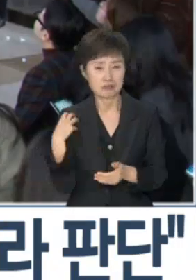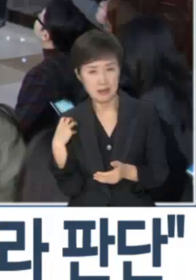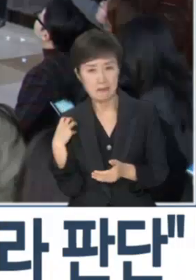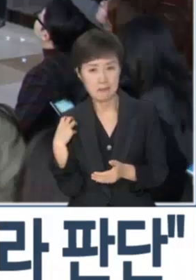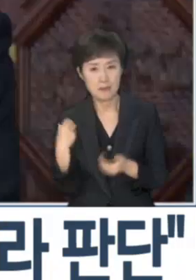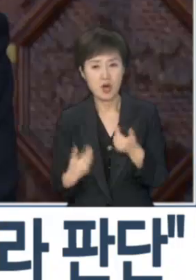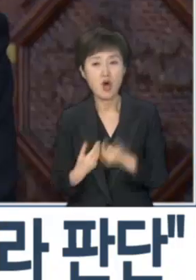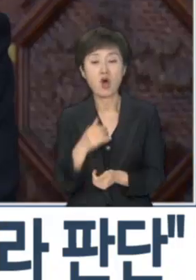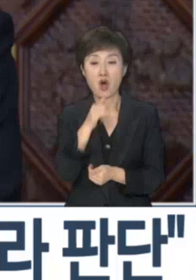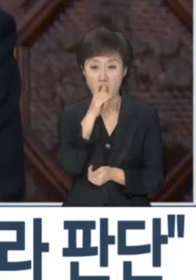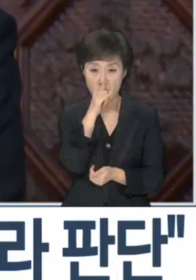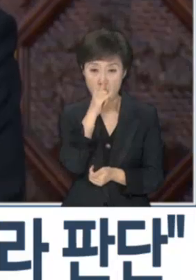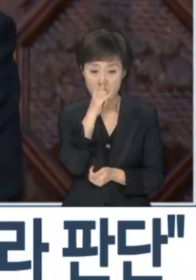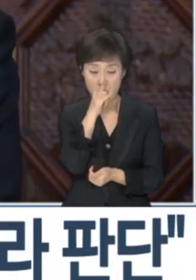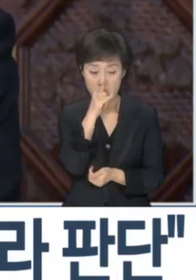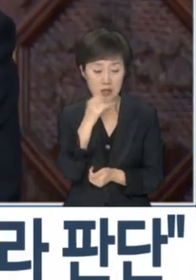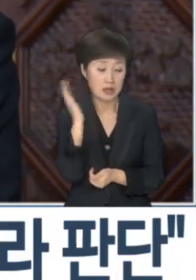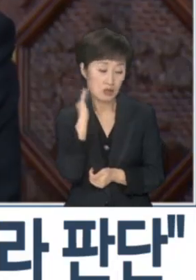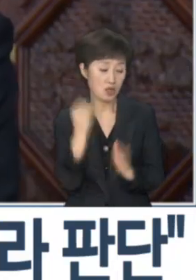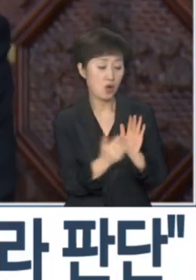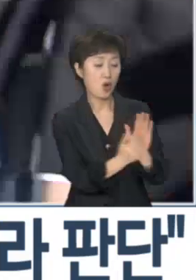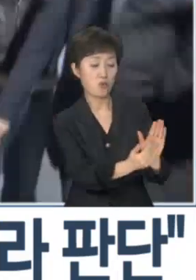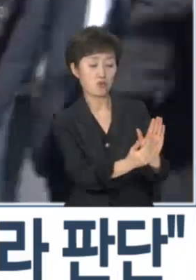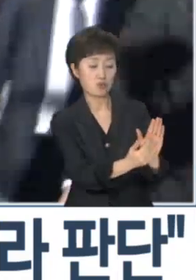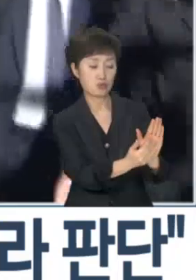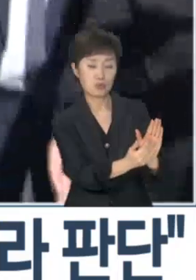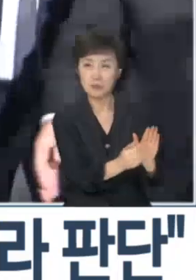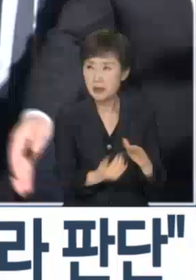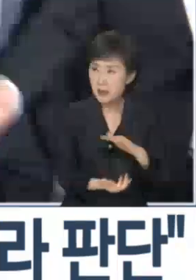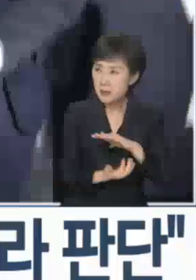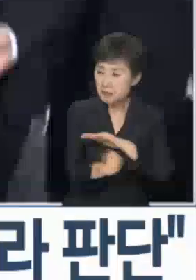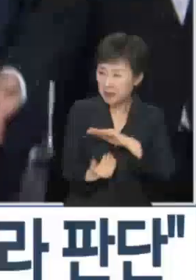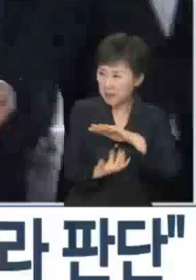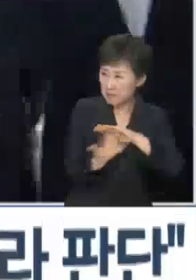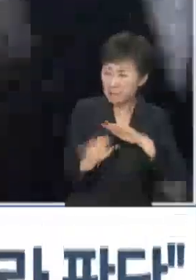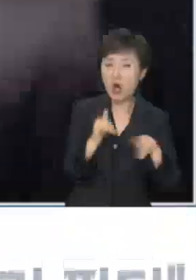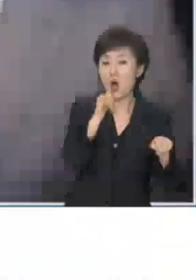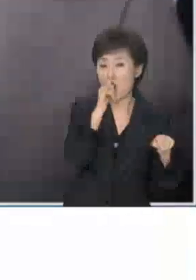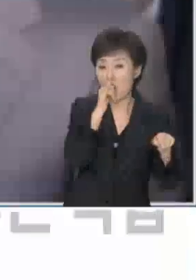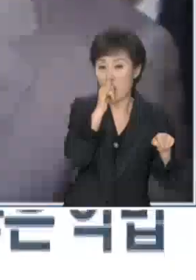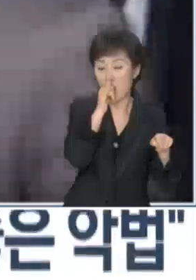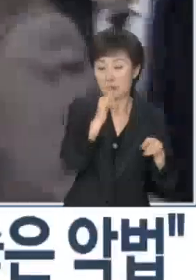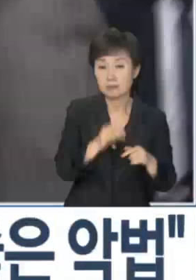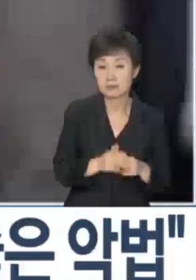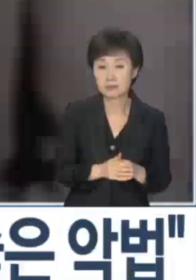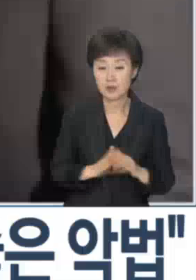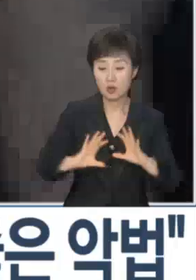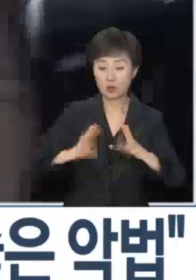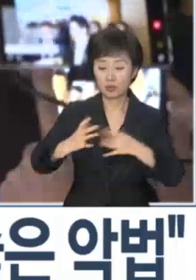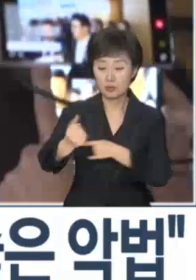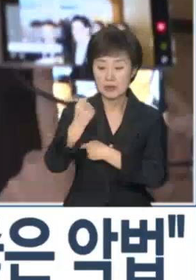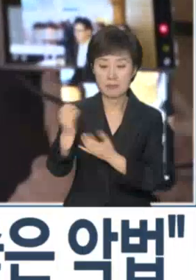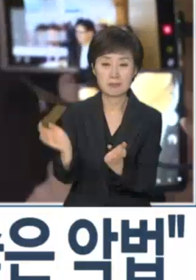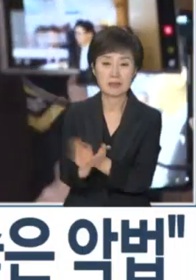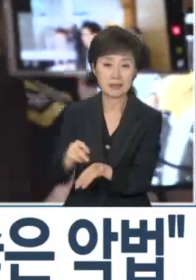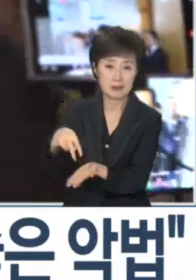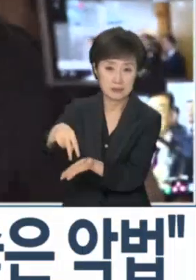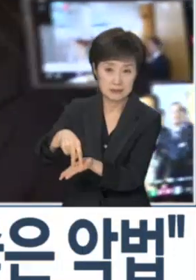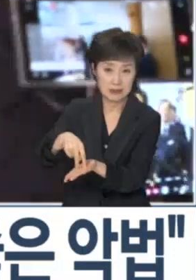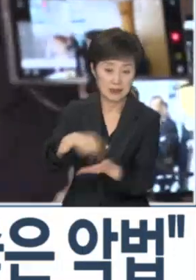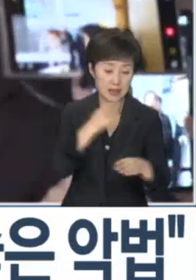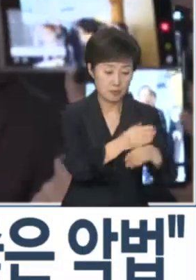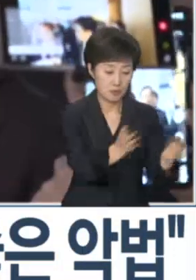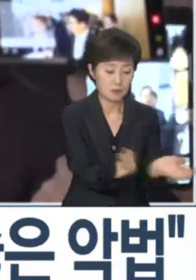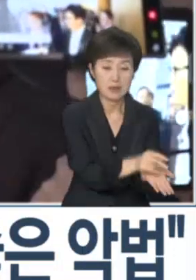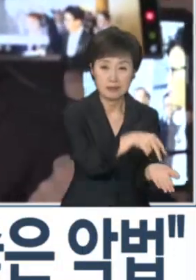거부권하면 그거에 대한 또 역풍을 또 생각을 했을 것이고 그렇기 때문에 국민의힘도 그렇고